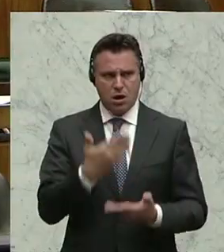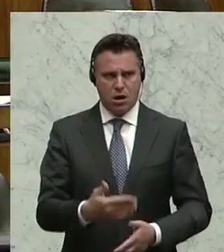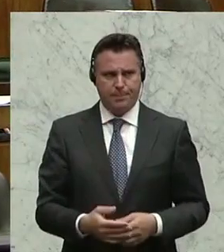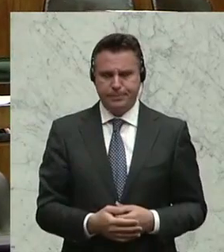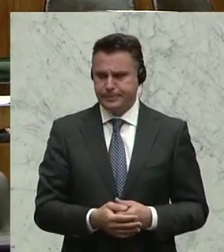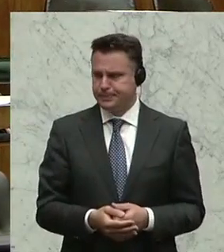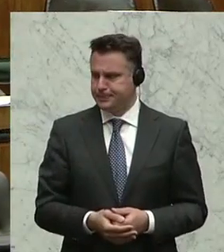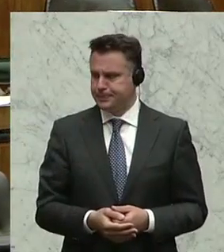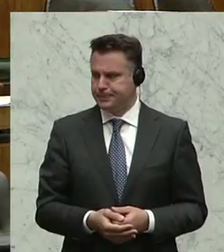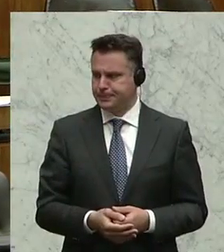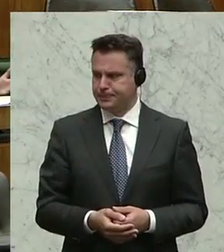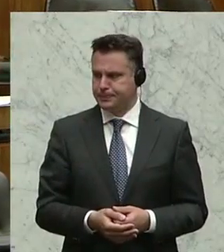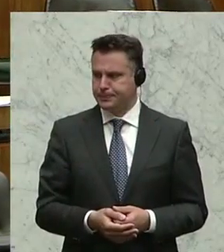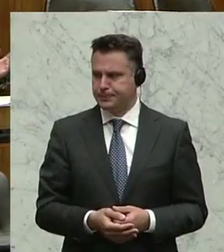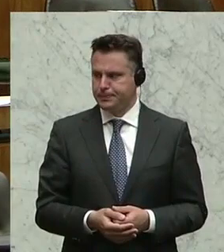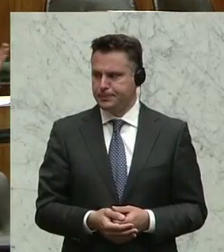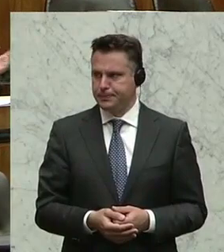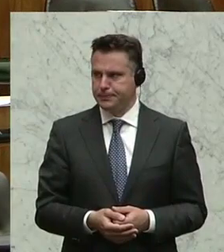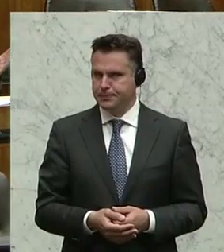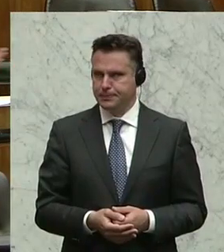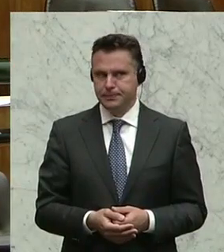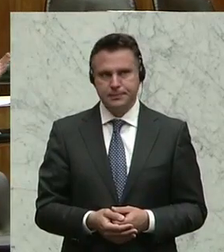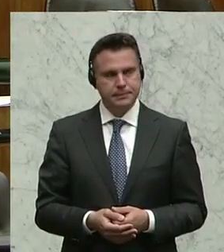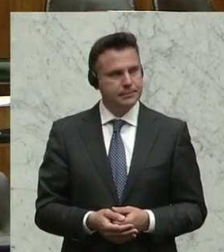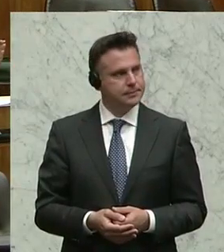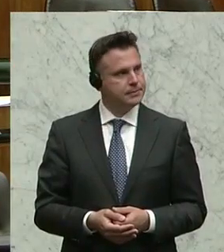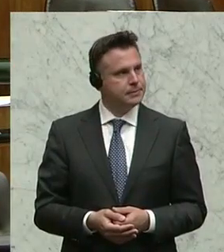Sagt Susanne Winter von der FPÖ und am Wort ist der Landwirtschaftsminister André Ruprecht.